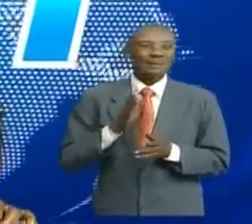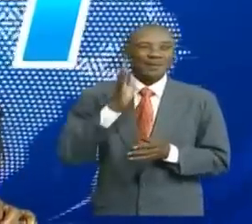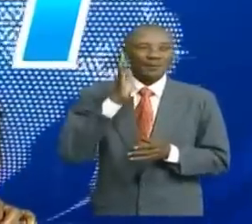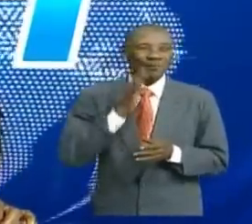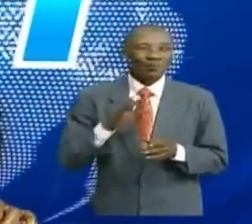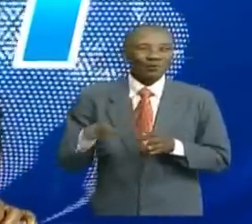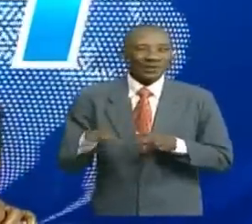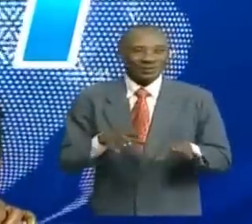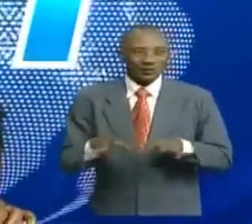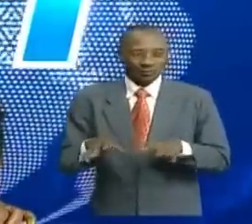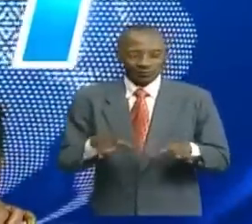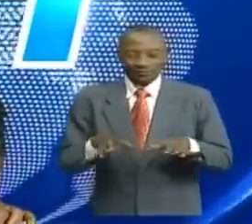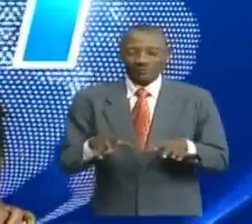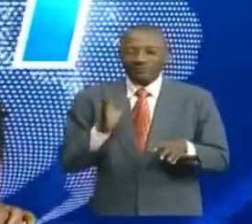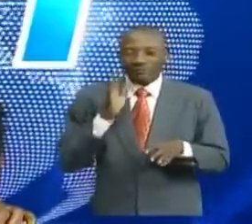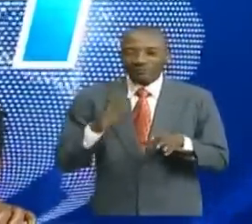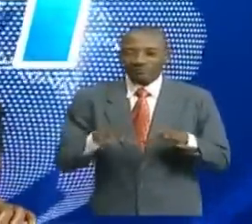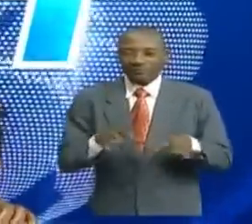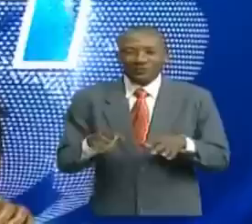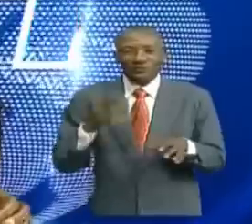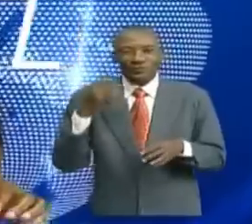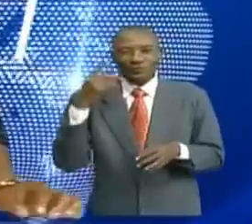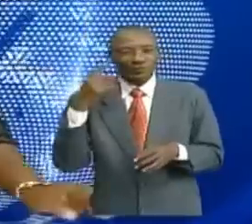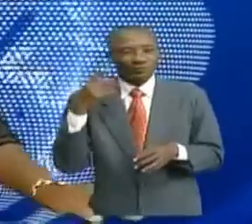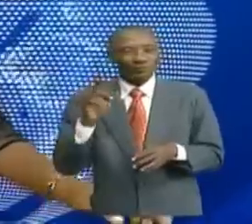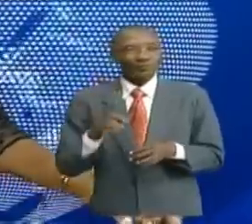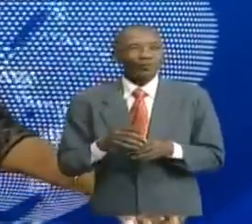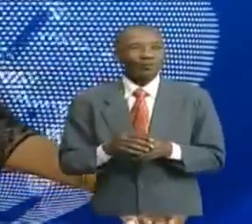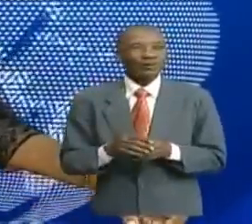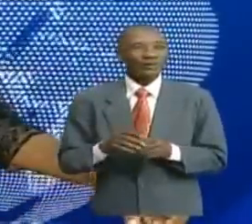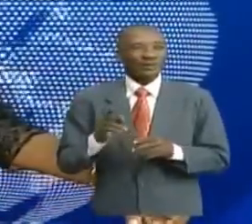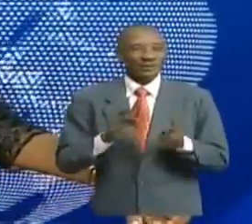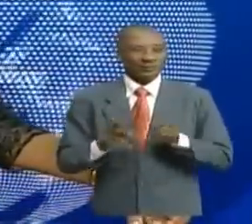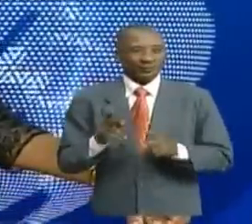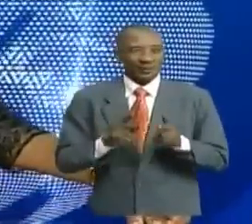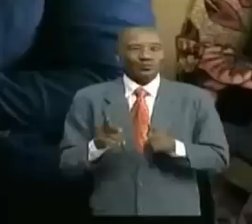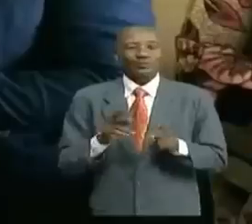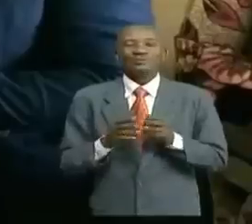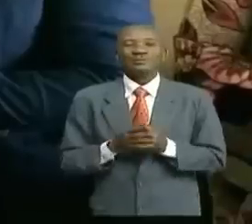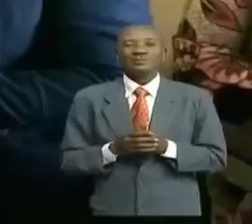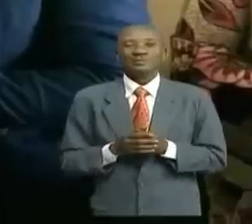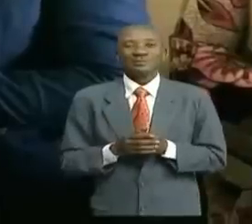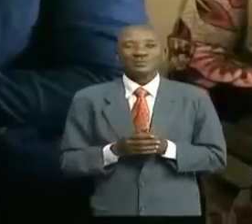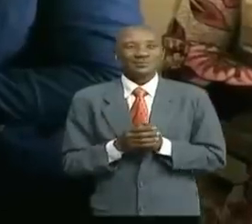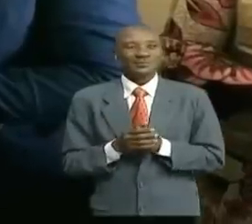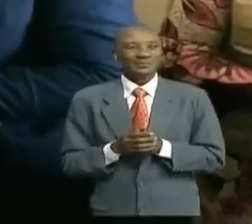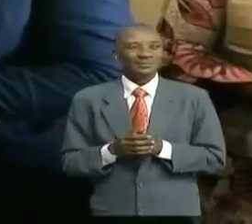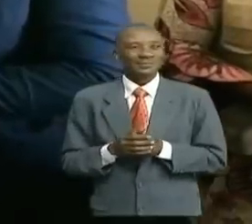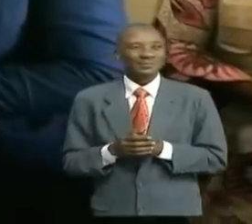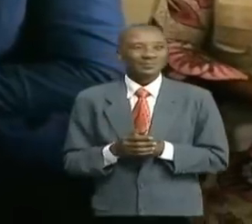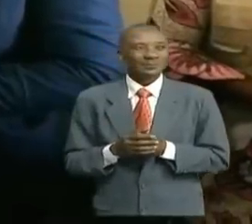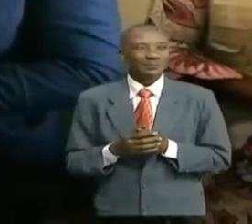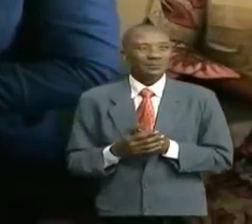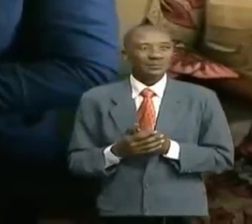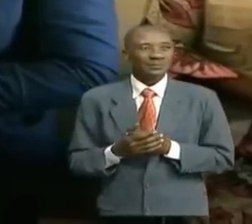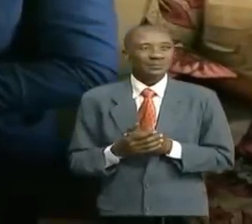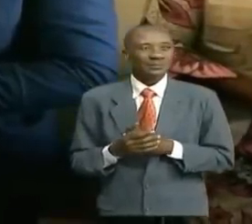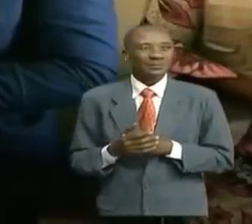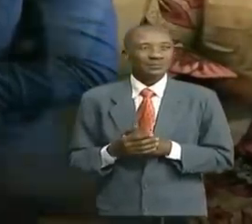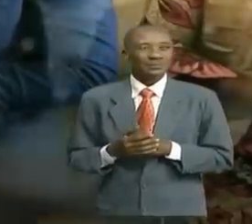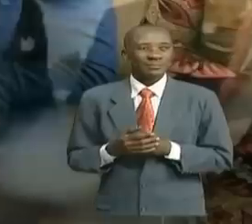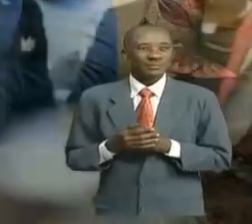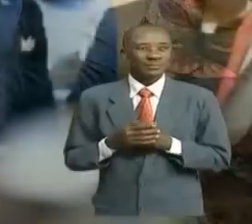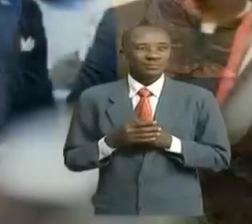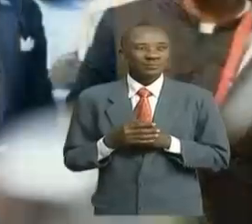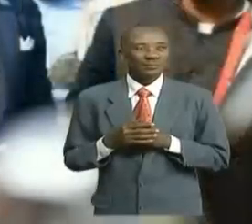à l'enrôlement massif afin d'élire leur candidat. Après avoir été enrôlé en Mbandaka aux côtés du chef